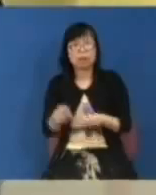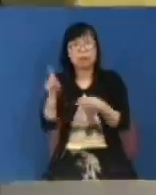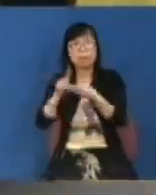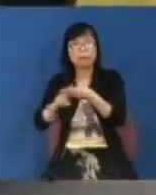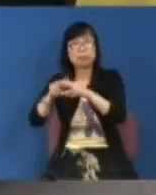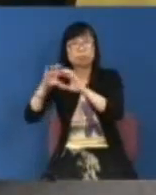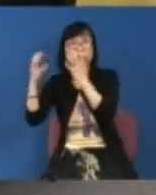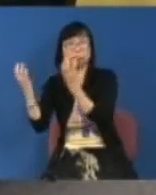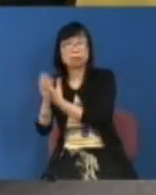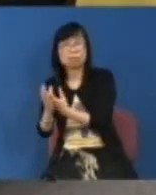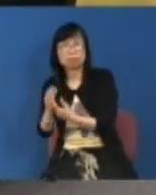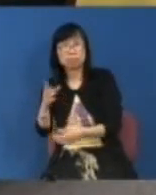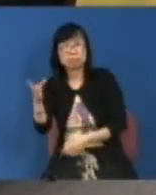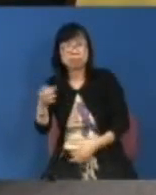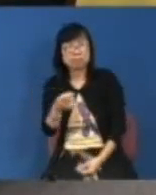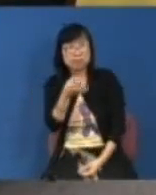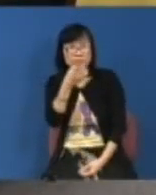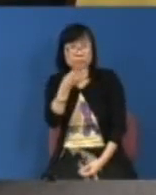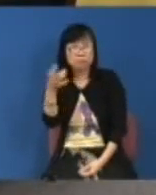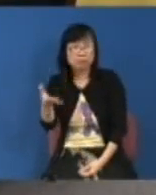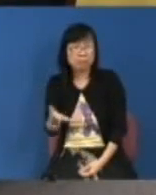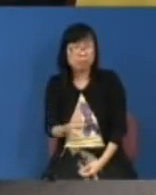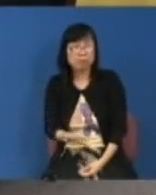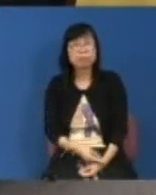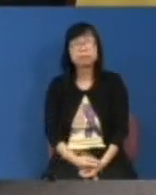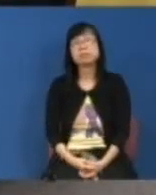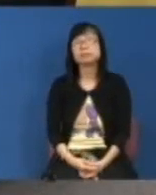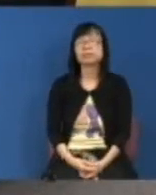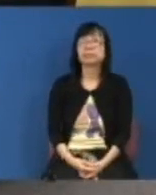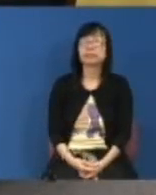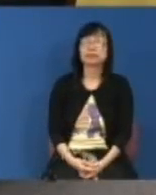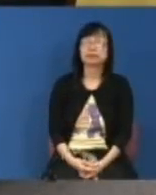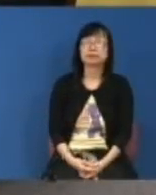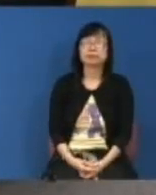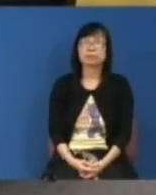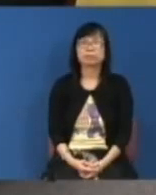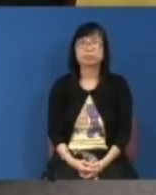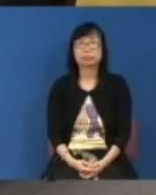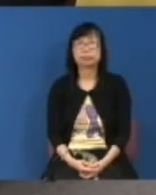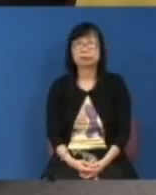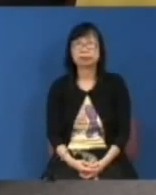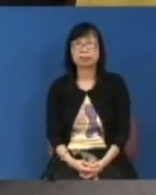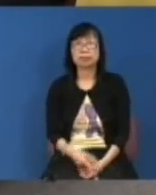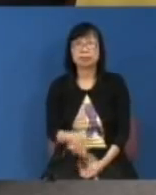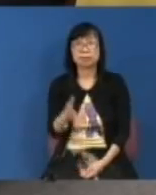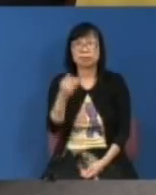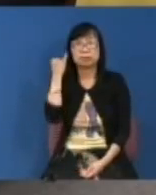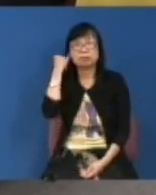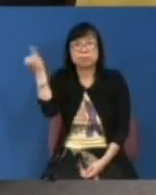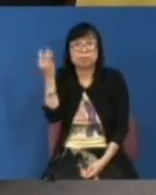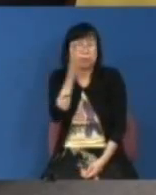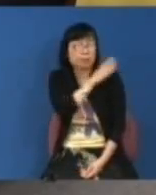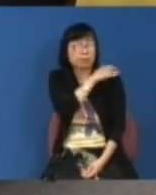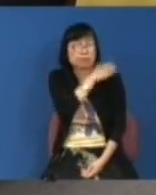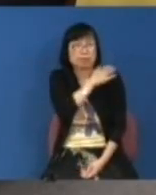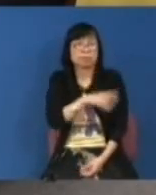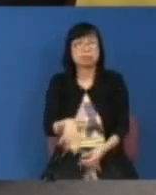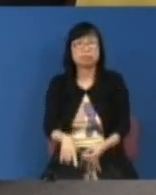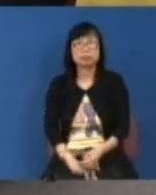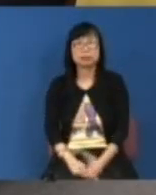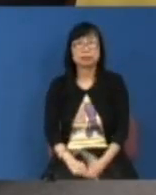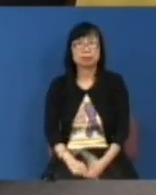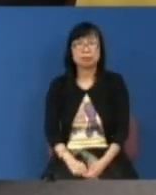地嗎？ 是不是？那就是通過一個東西，很簡單， 我這樣說， 即係咁，佢唔使負責任嘅民主黨，就